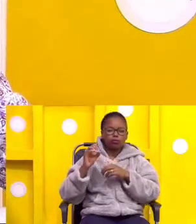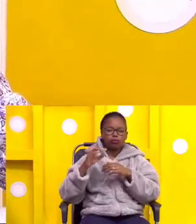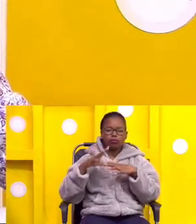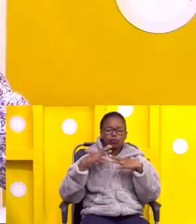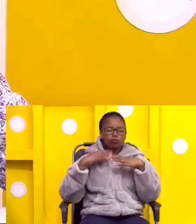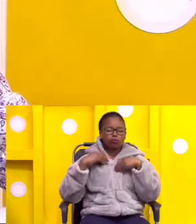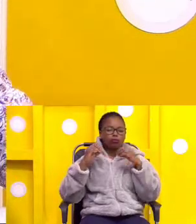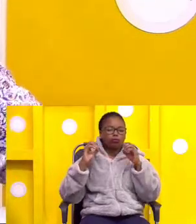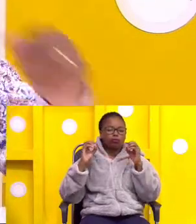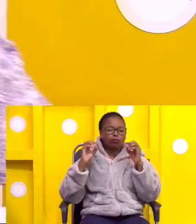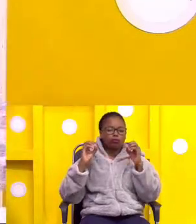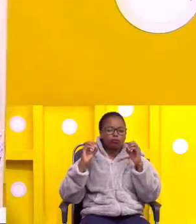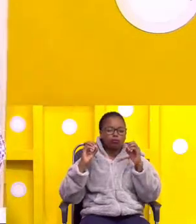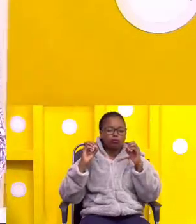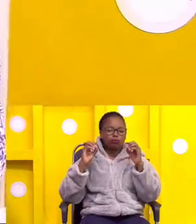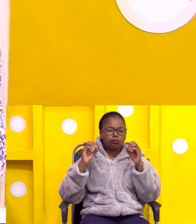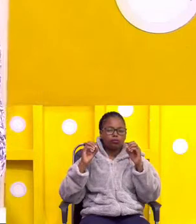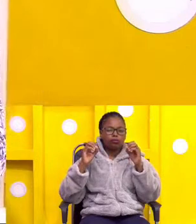Umudhi unigwa jiraga, hii,